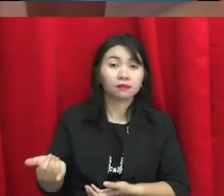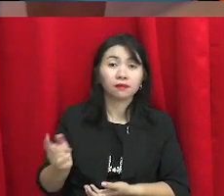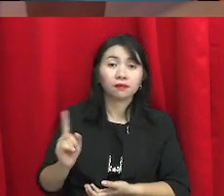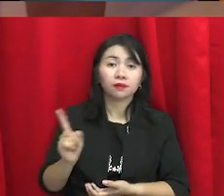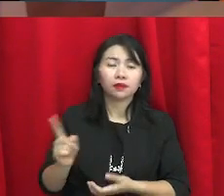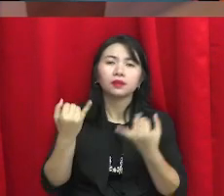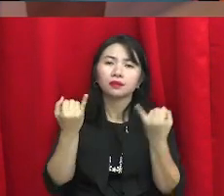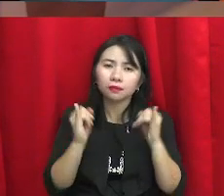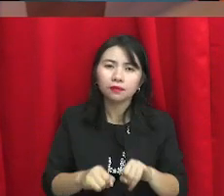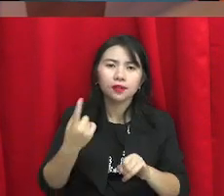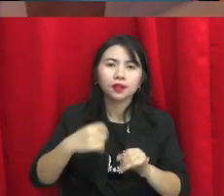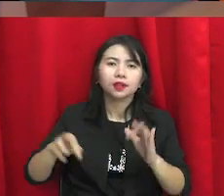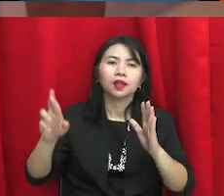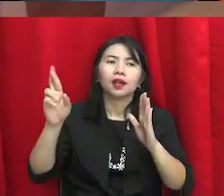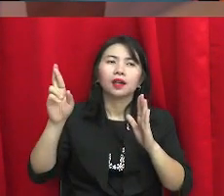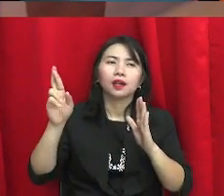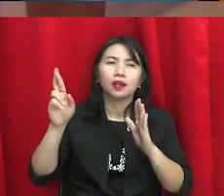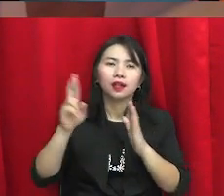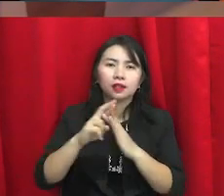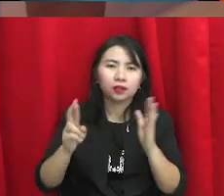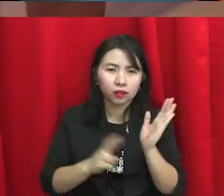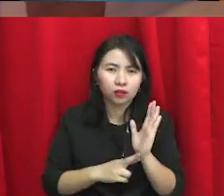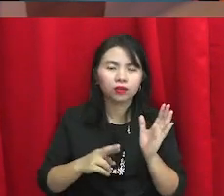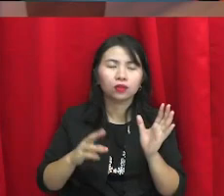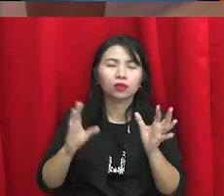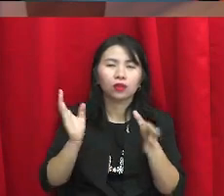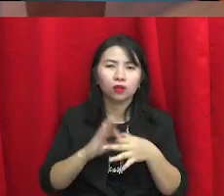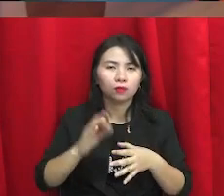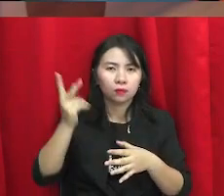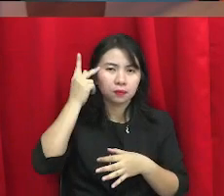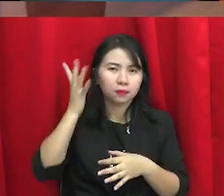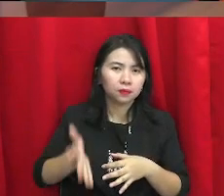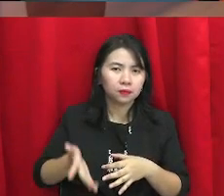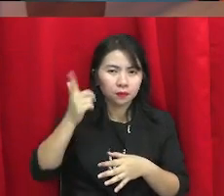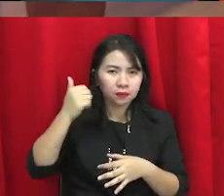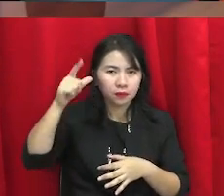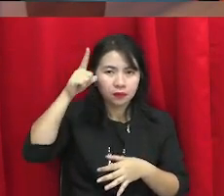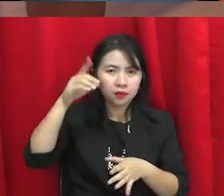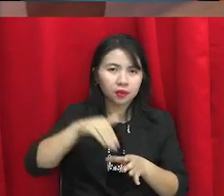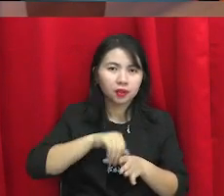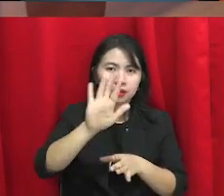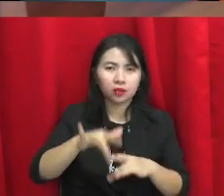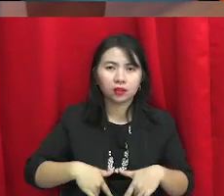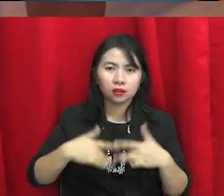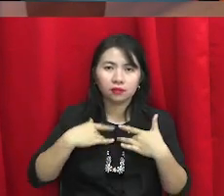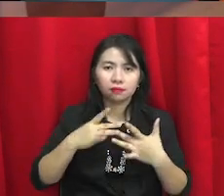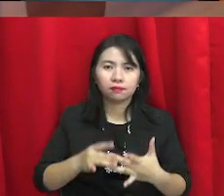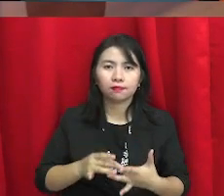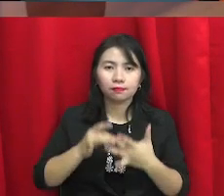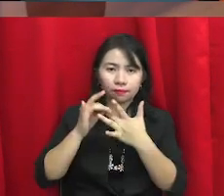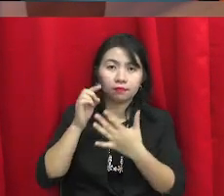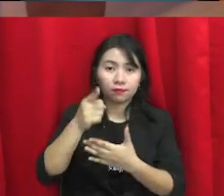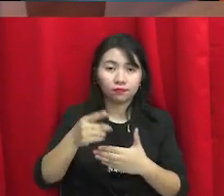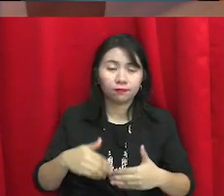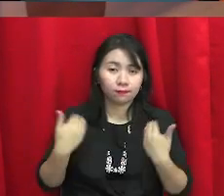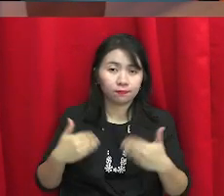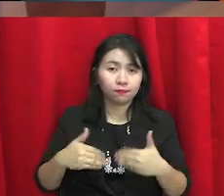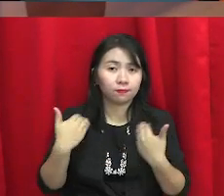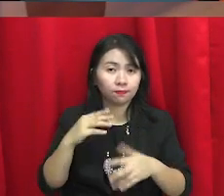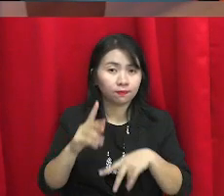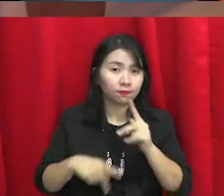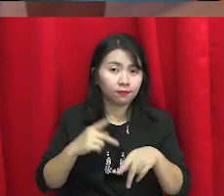the pastor is in our life? Lalo na sa buhay nyo, young people, team focus, team preparation. You see that?